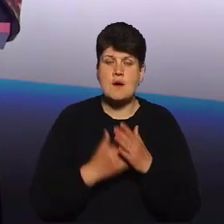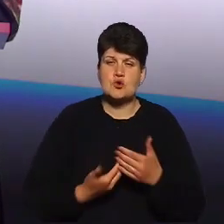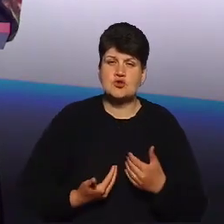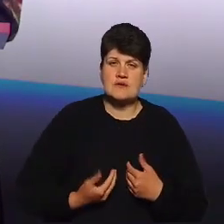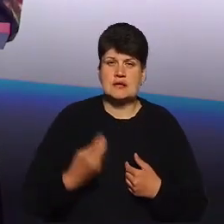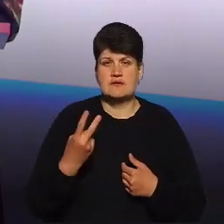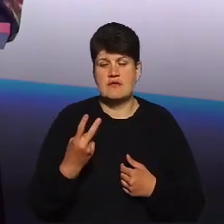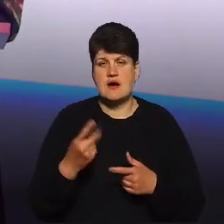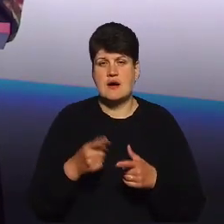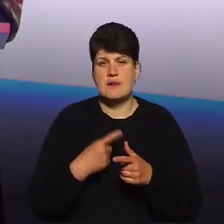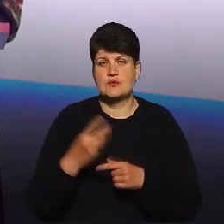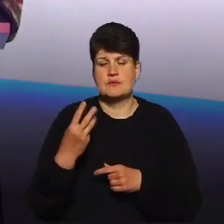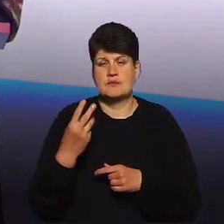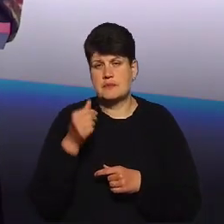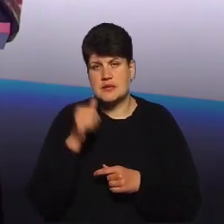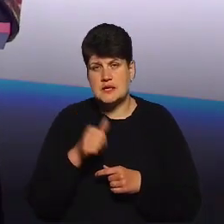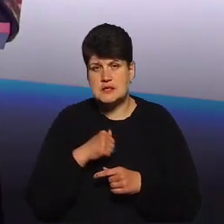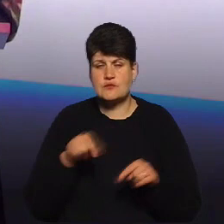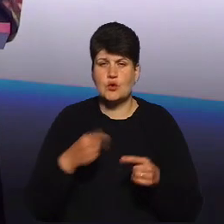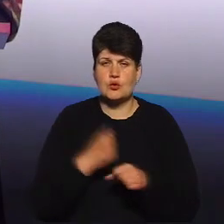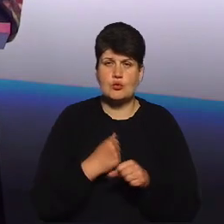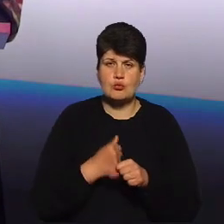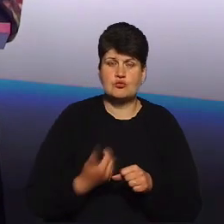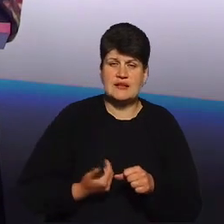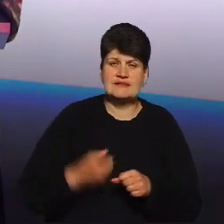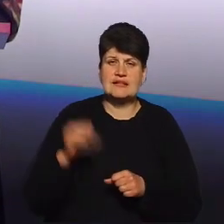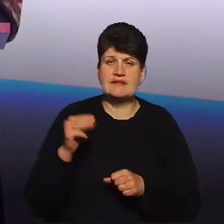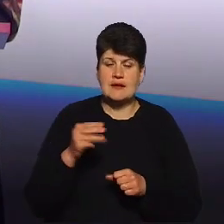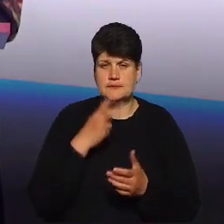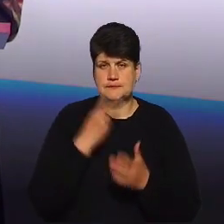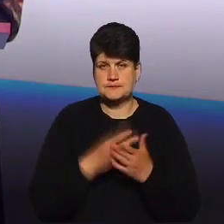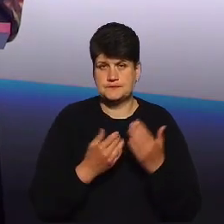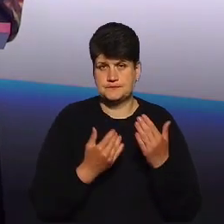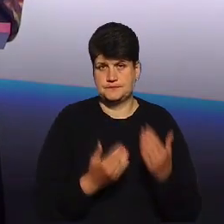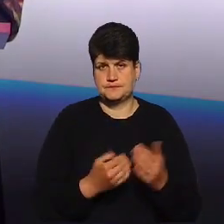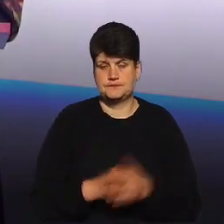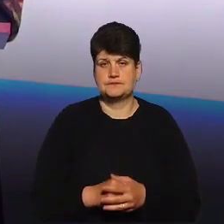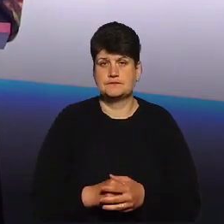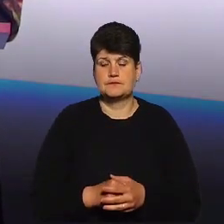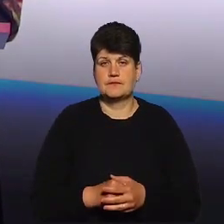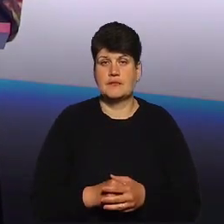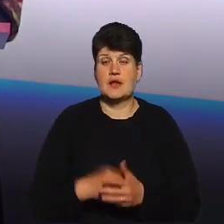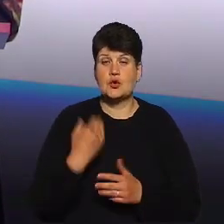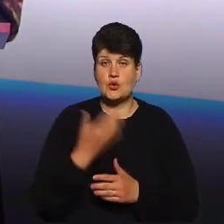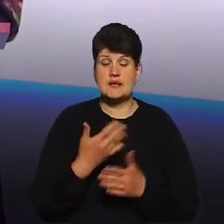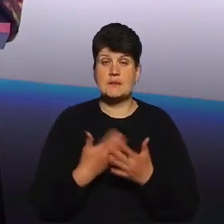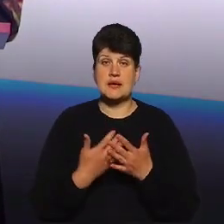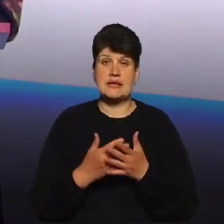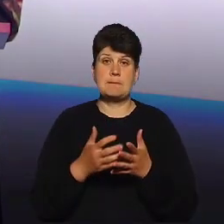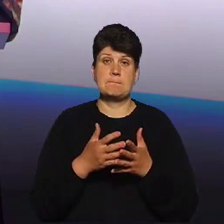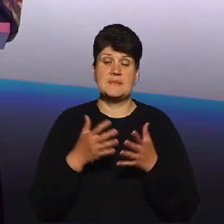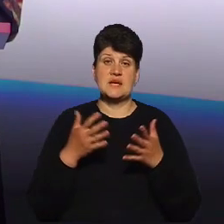місяць, і тут створювали роботи, проживали в Травневому, і ми презентували їх роботу. Угу. То його, наприклад, більше такі, ну, що одна